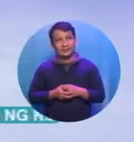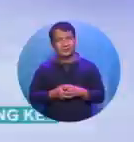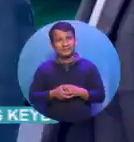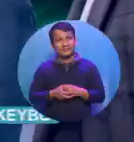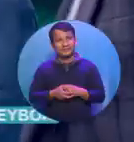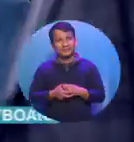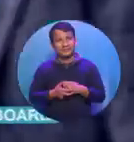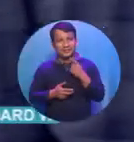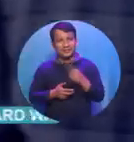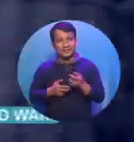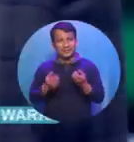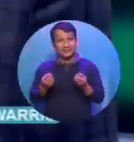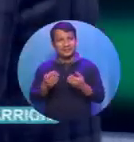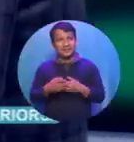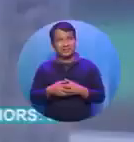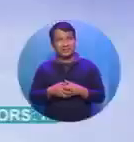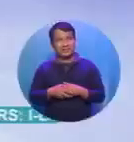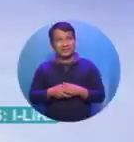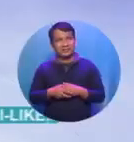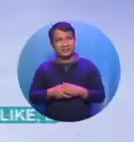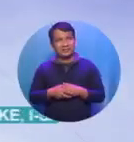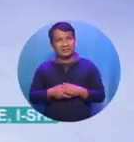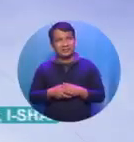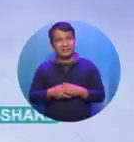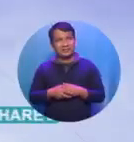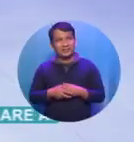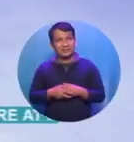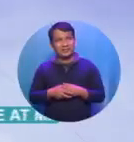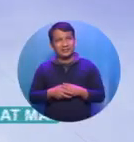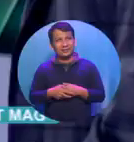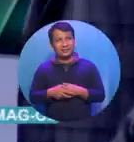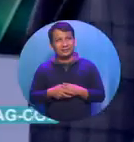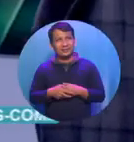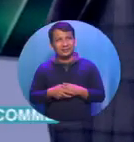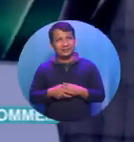ah. Punong-puno ah. Kay Yuki.